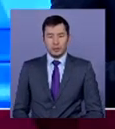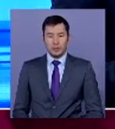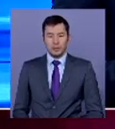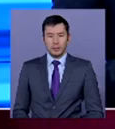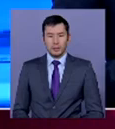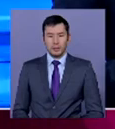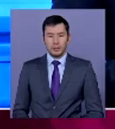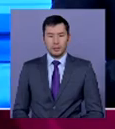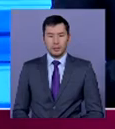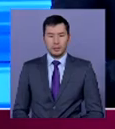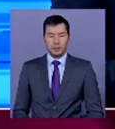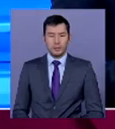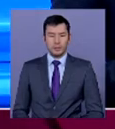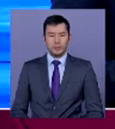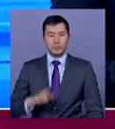Расул Мырза.